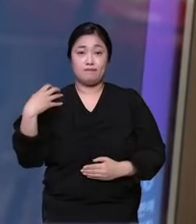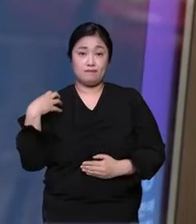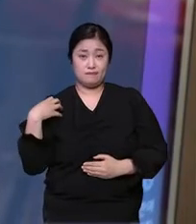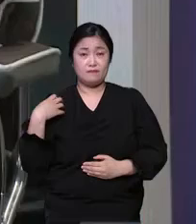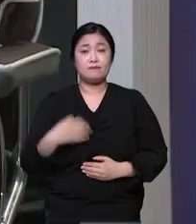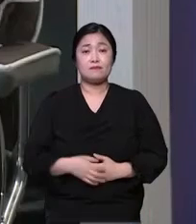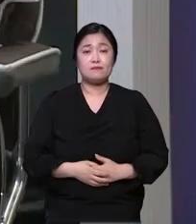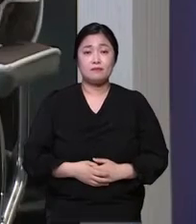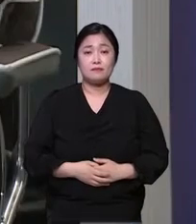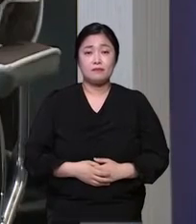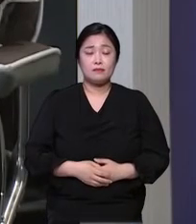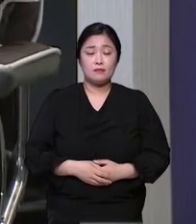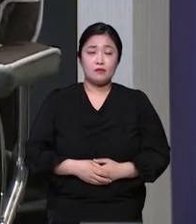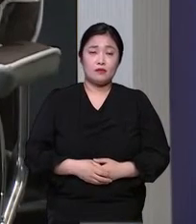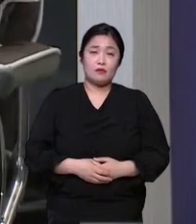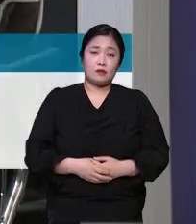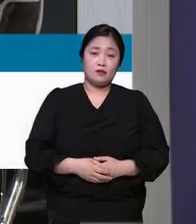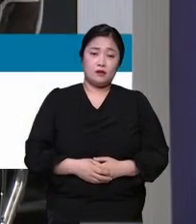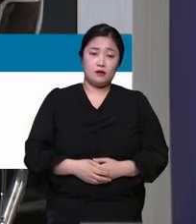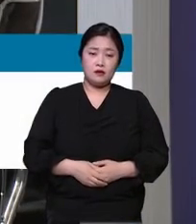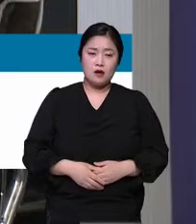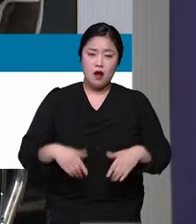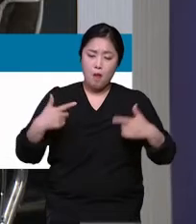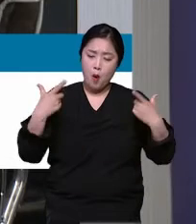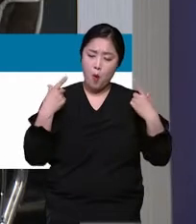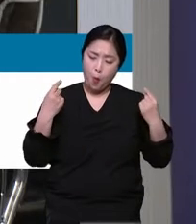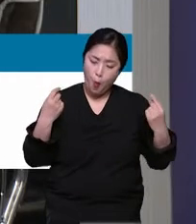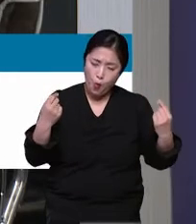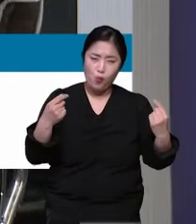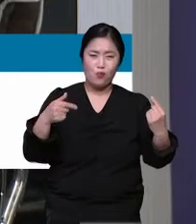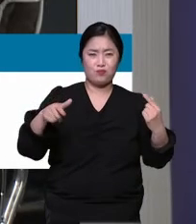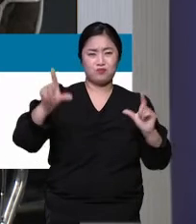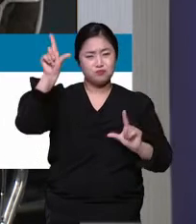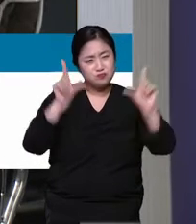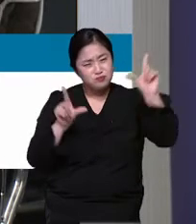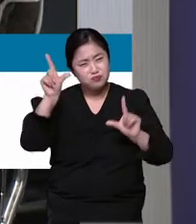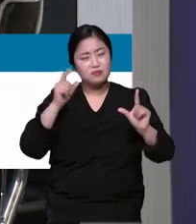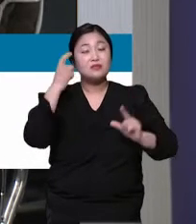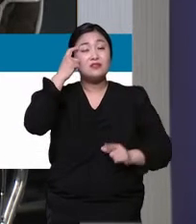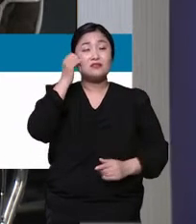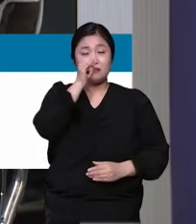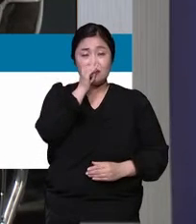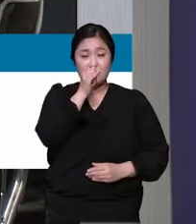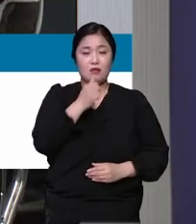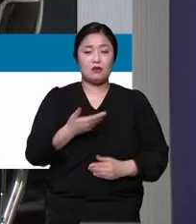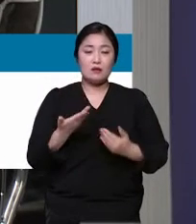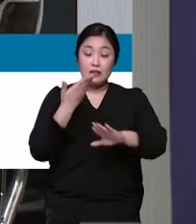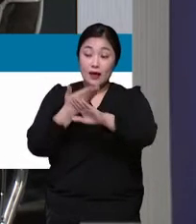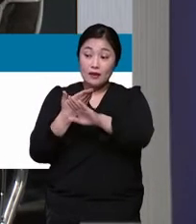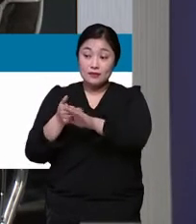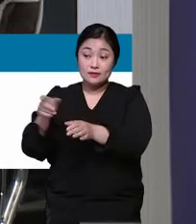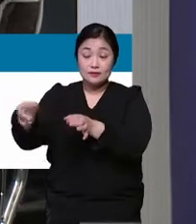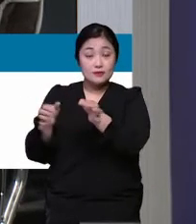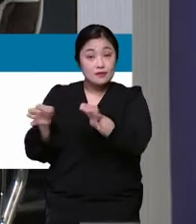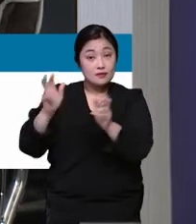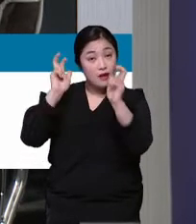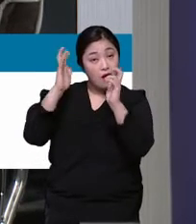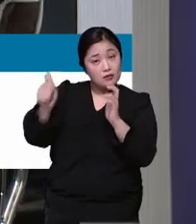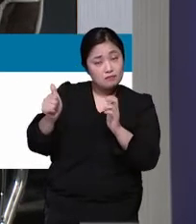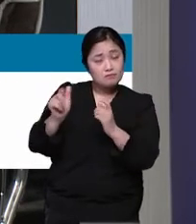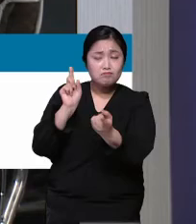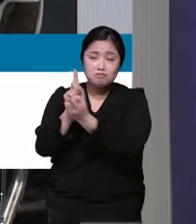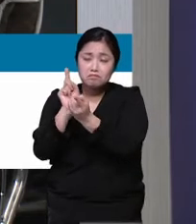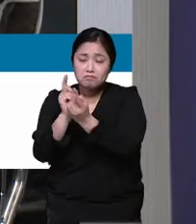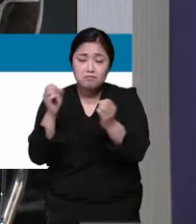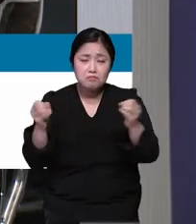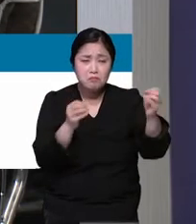않습니다. 현상 유지 정도가 이제 된다고 생각되고 다른 매장 사장님들 이야기